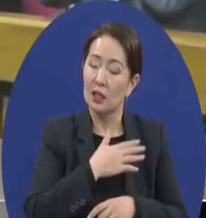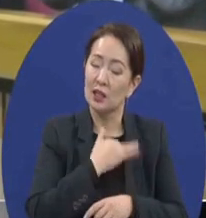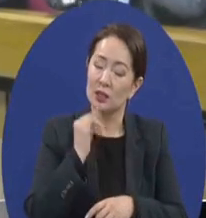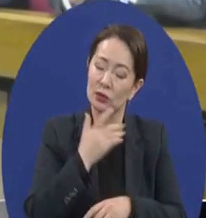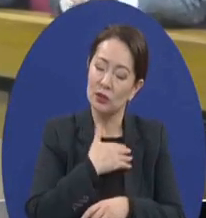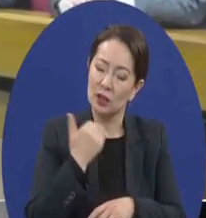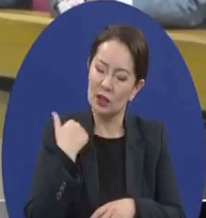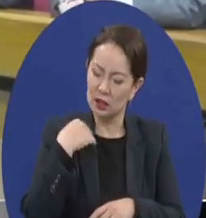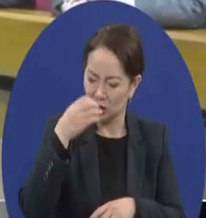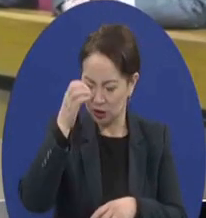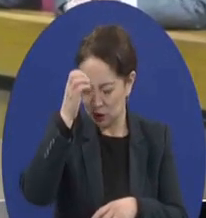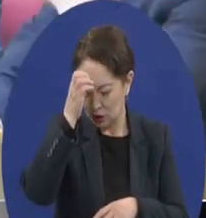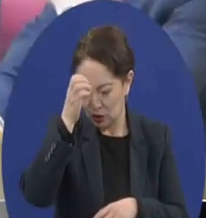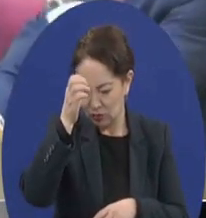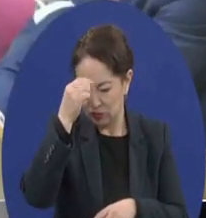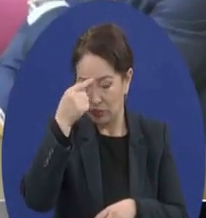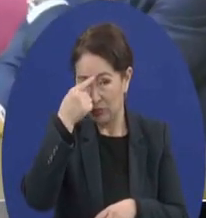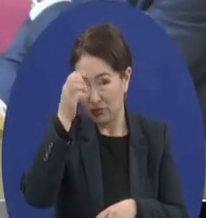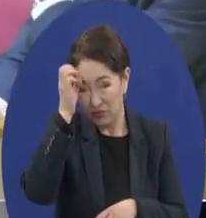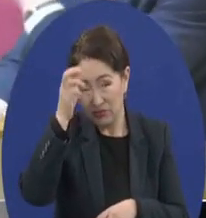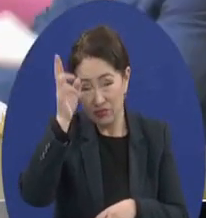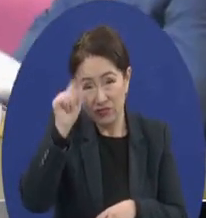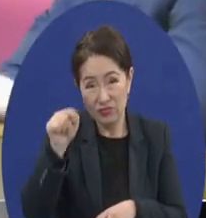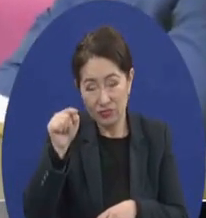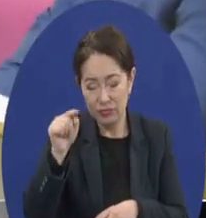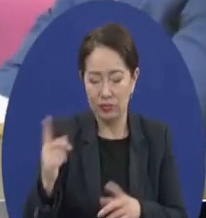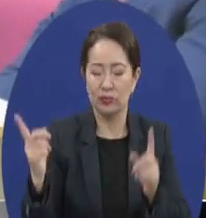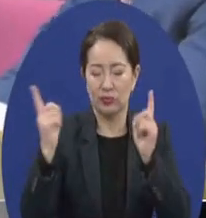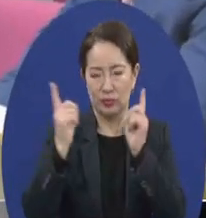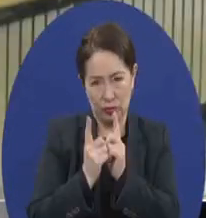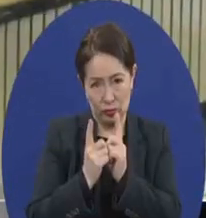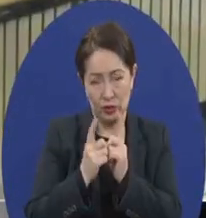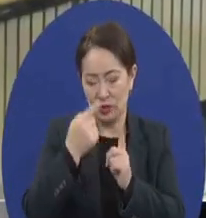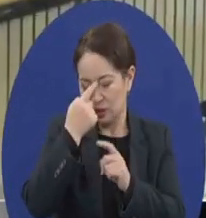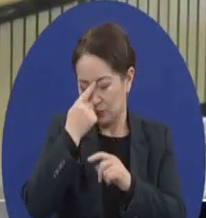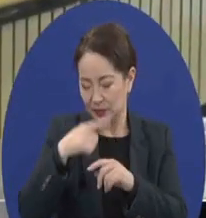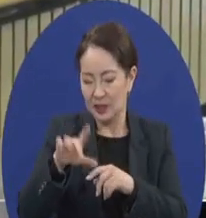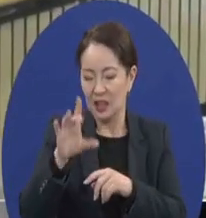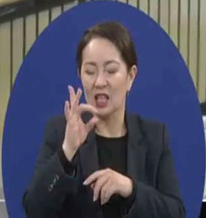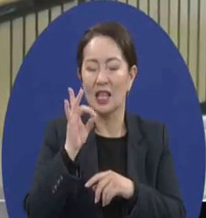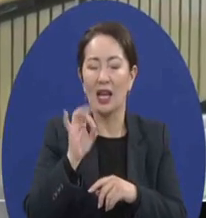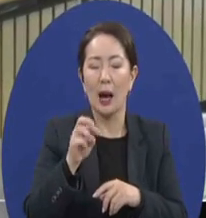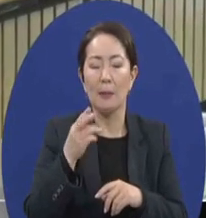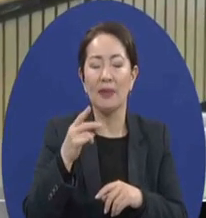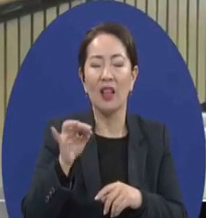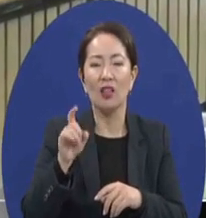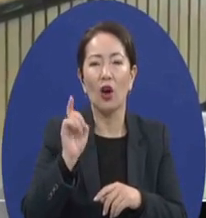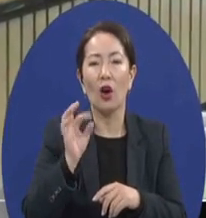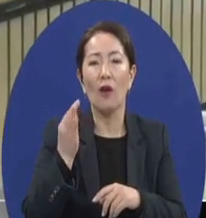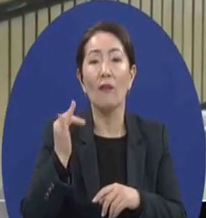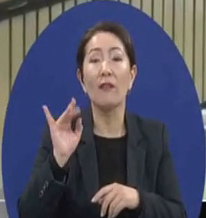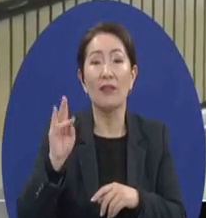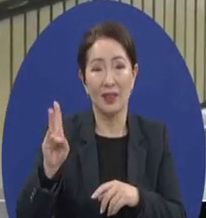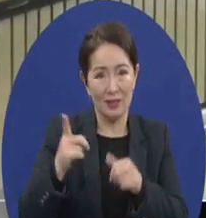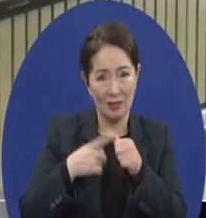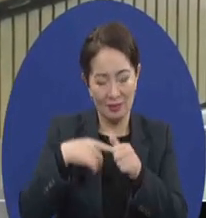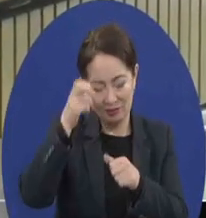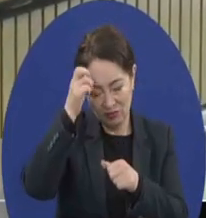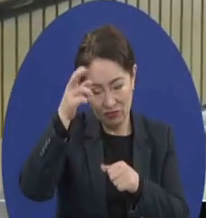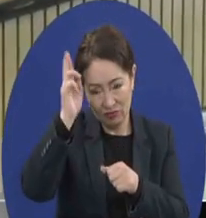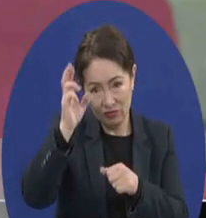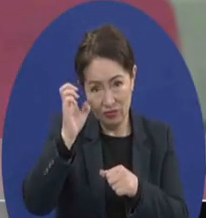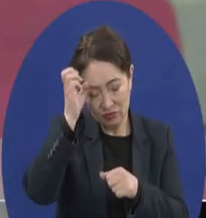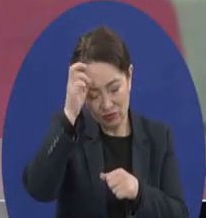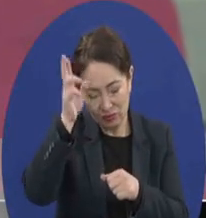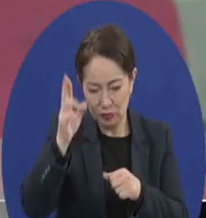За ерөнхийлөгч Рам Натх Ковинд бараалглаа. Бүгд найрамдах энэтхэг улсын ерөнхийлөгч Рам Натх Ковин бүгд найрамдах энэтхэг улс за Монгол